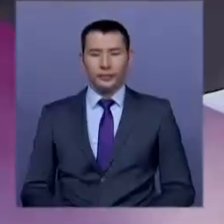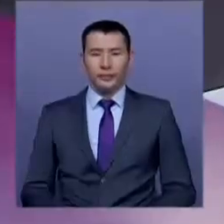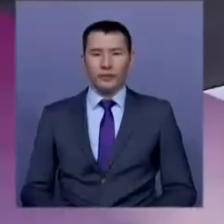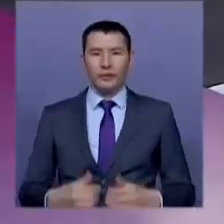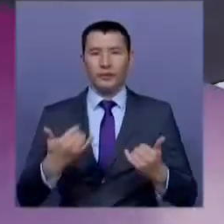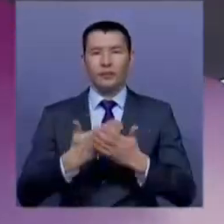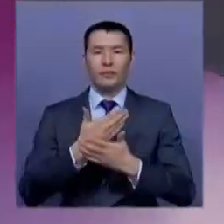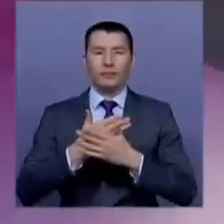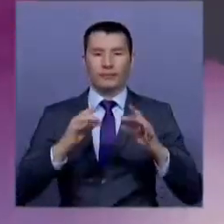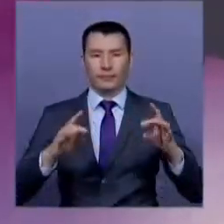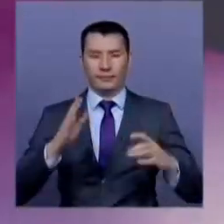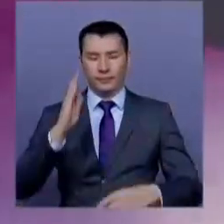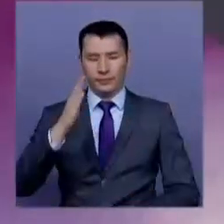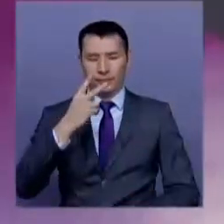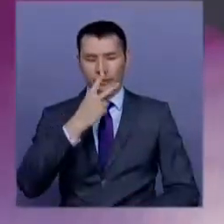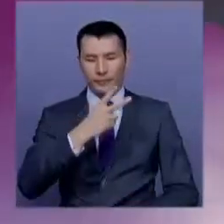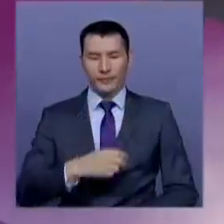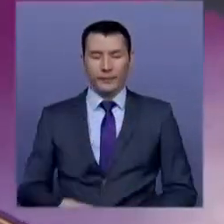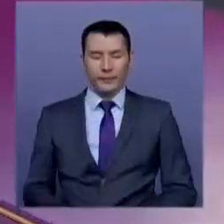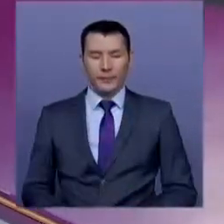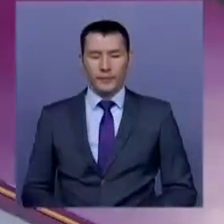Сейчас новости на русском языке. Смотрите в выпуске.